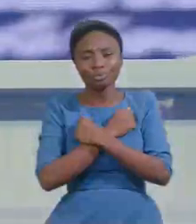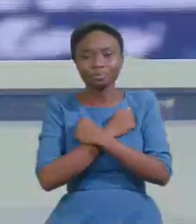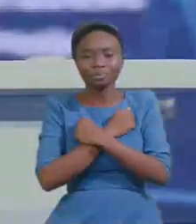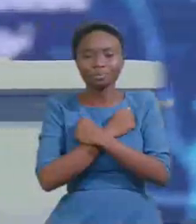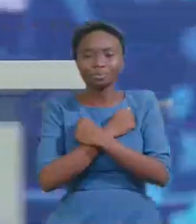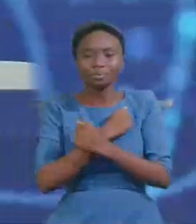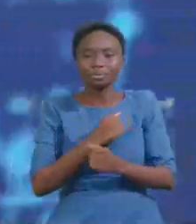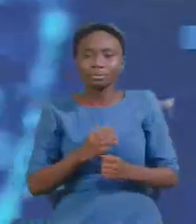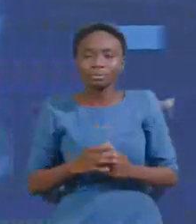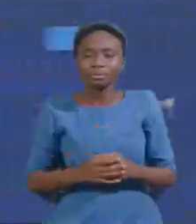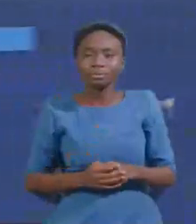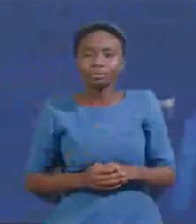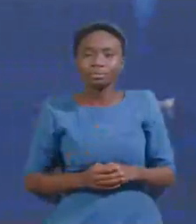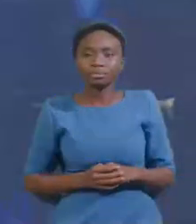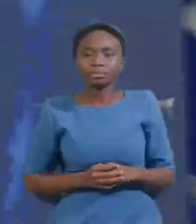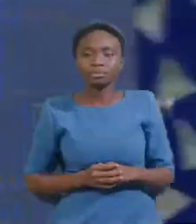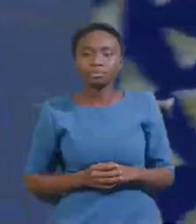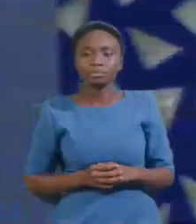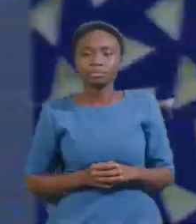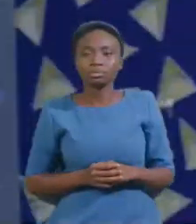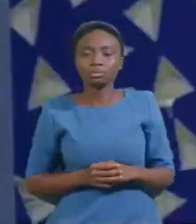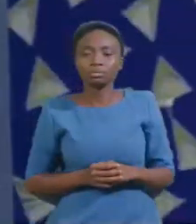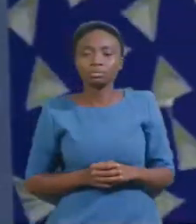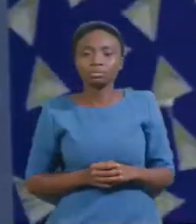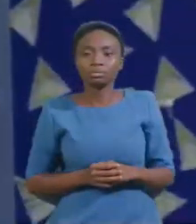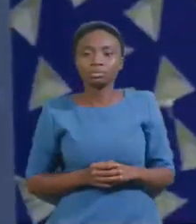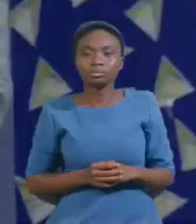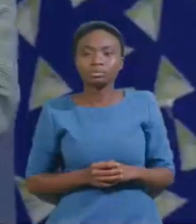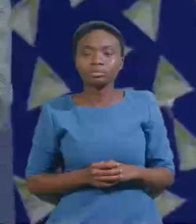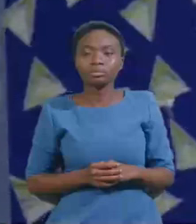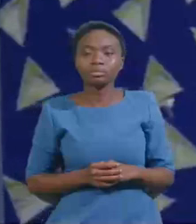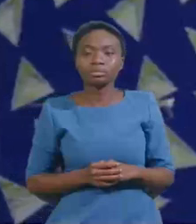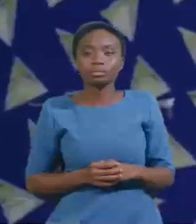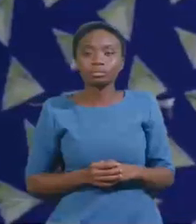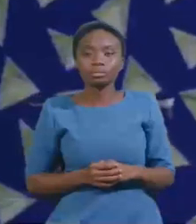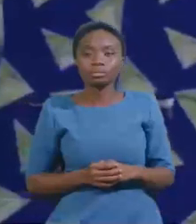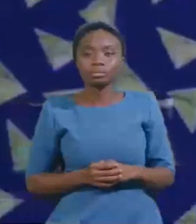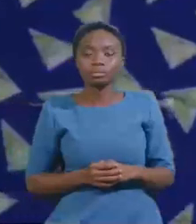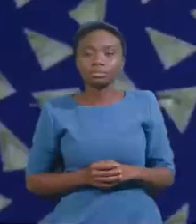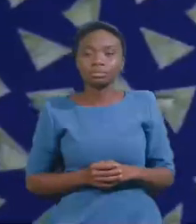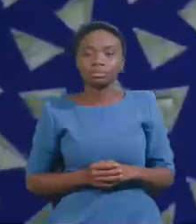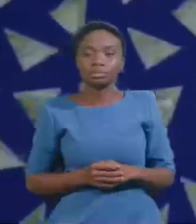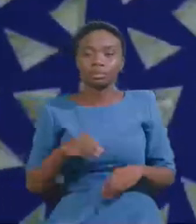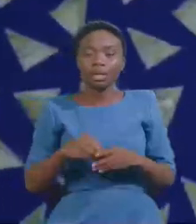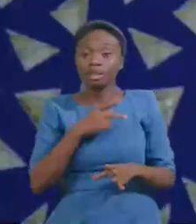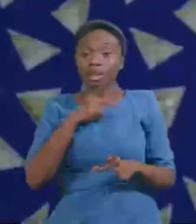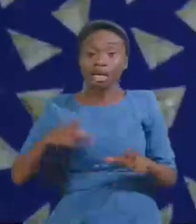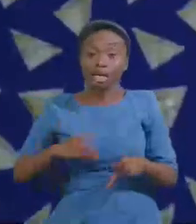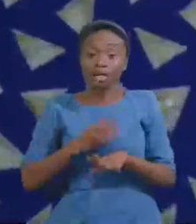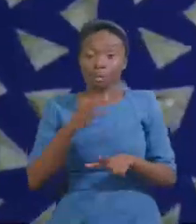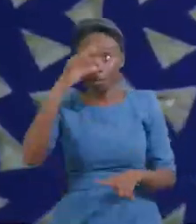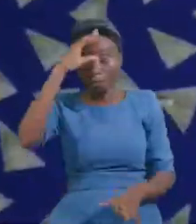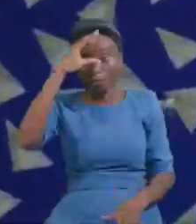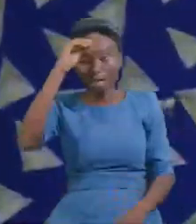Dans le royaume des hommes, il y a la vengeance, il y a la lutte. Mais dans le royaume de Dieu, il y a la